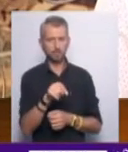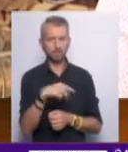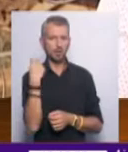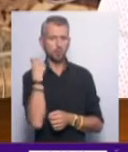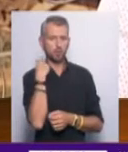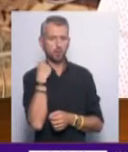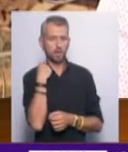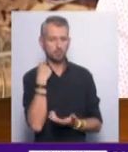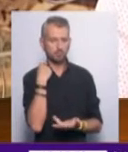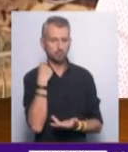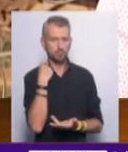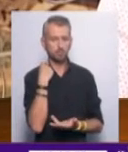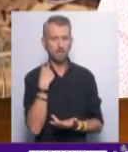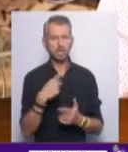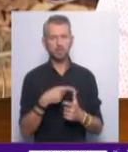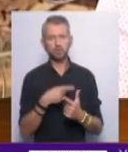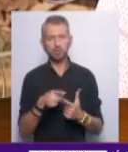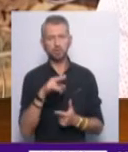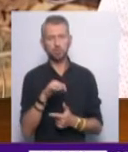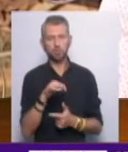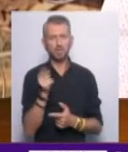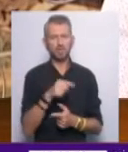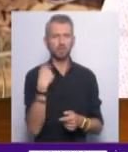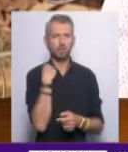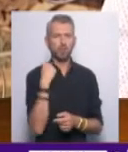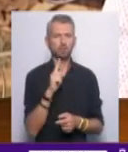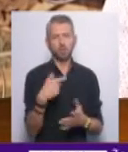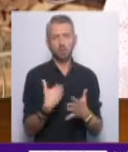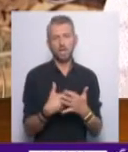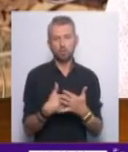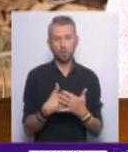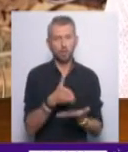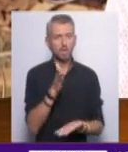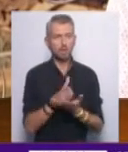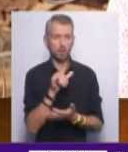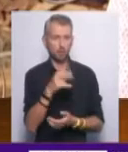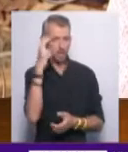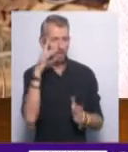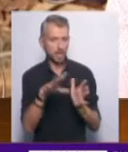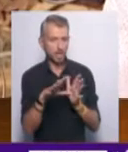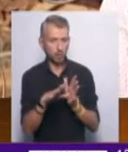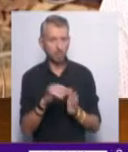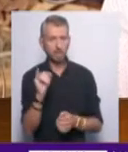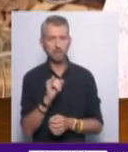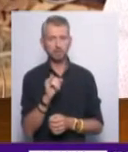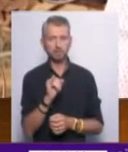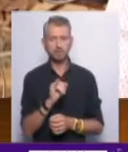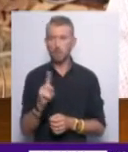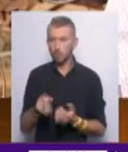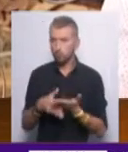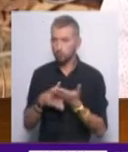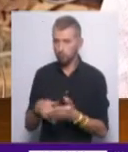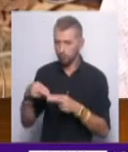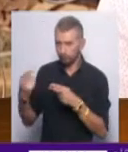борговим зобов'язанням чи по тим боргам, які нібито є у «Київенерго». І, щоб допомогти